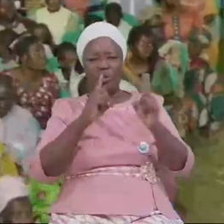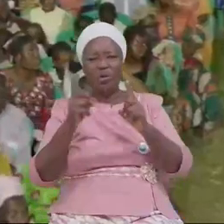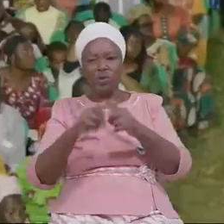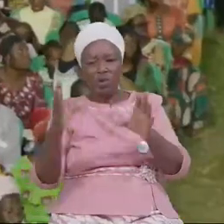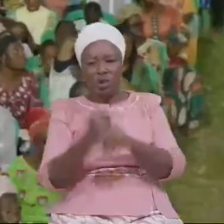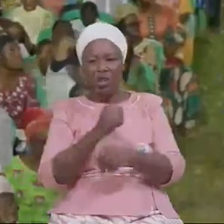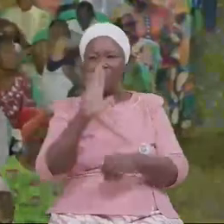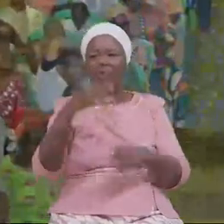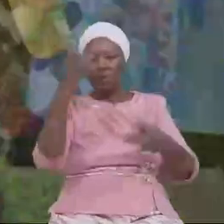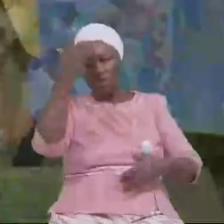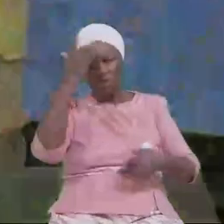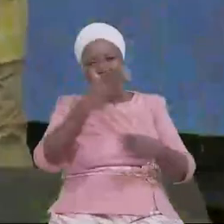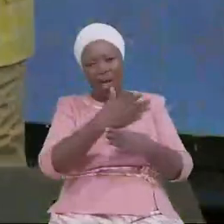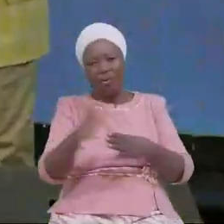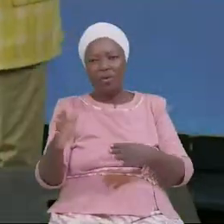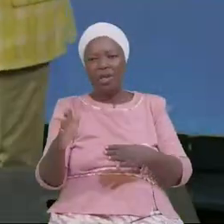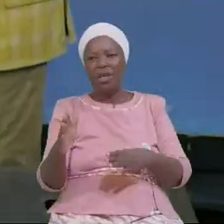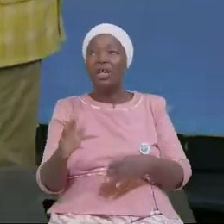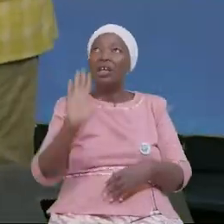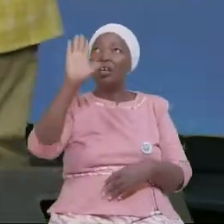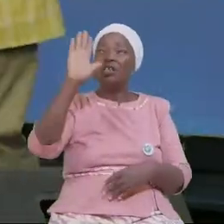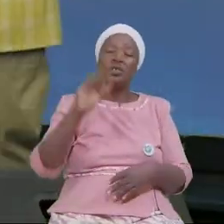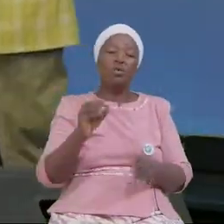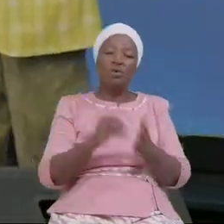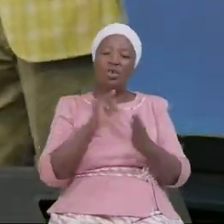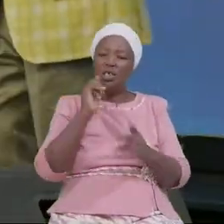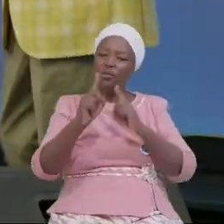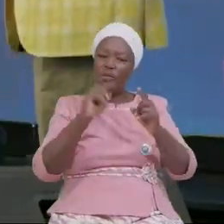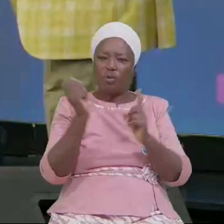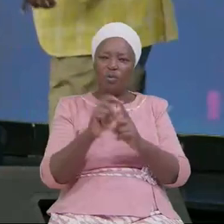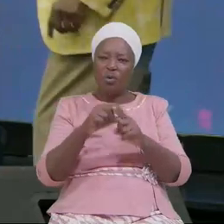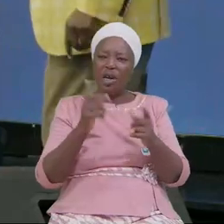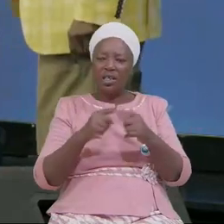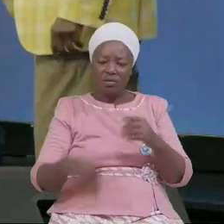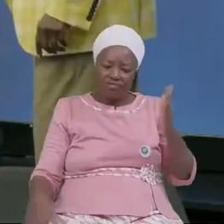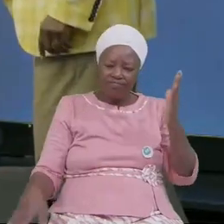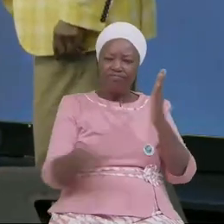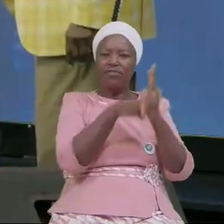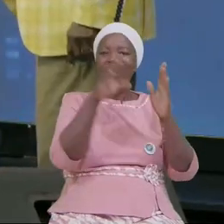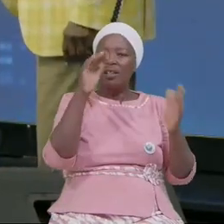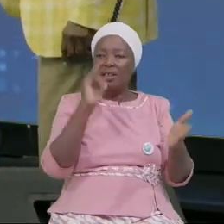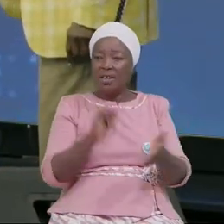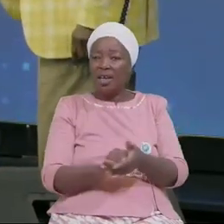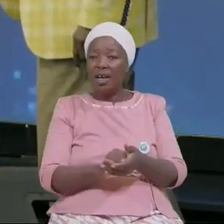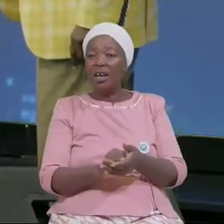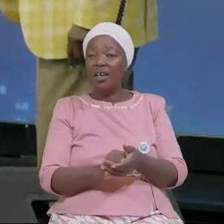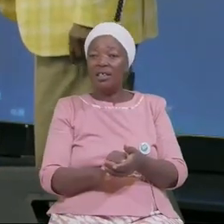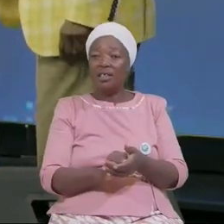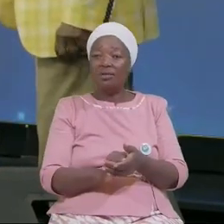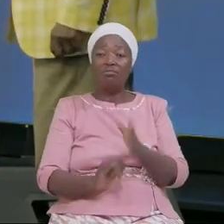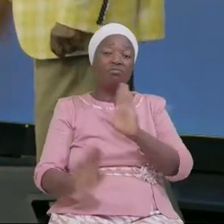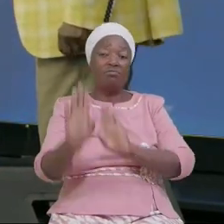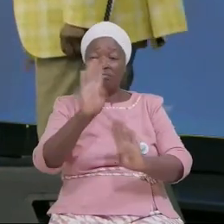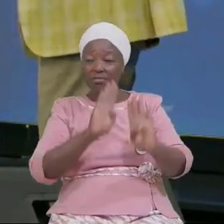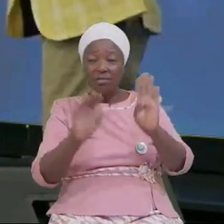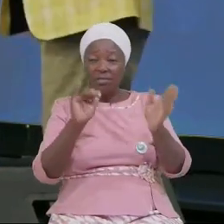Alors, dès qu'il déclare sa parole, les maladies sont ôtées. Et pour chasser l'infirmité,